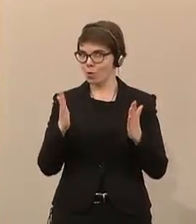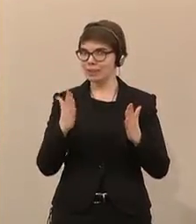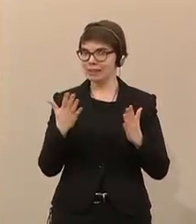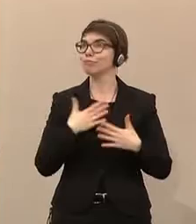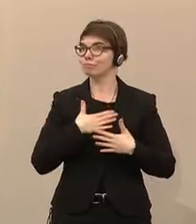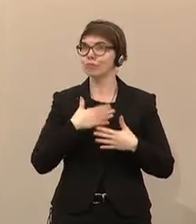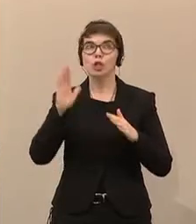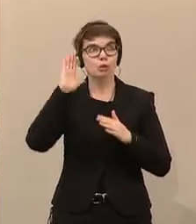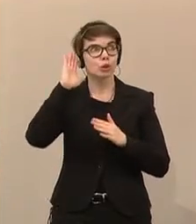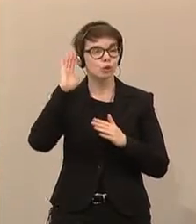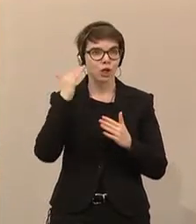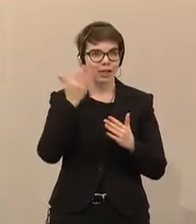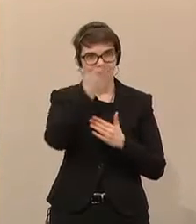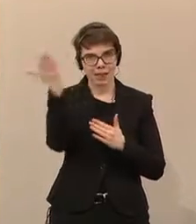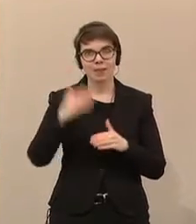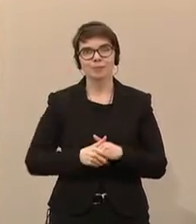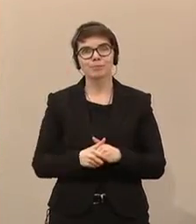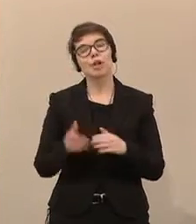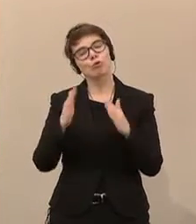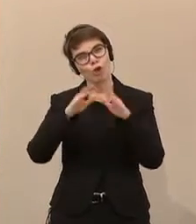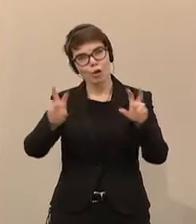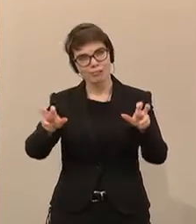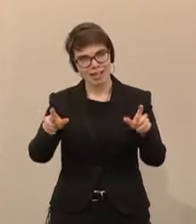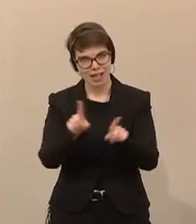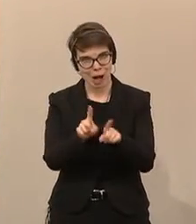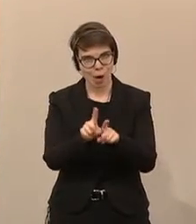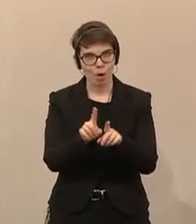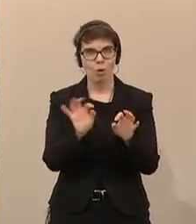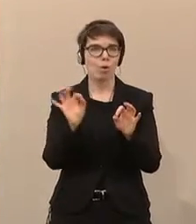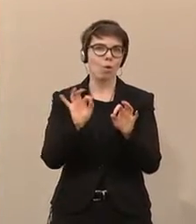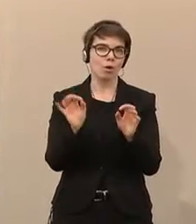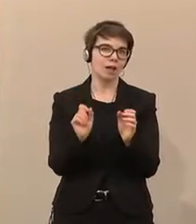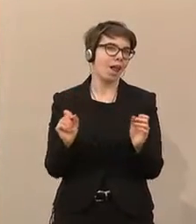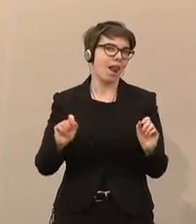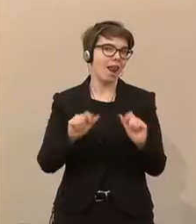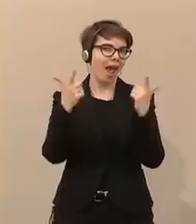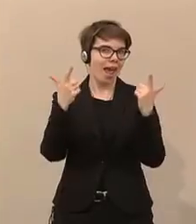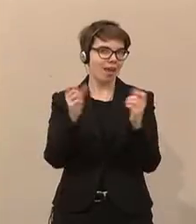geschätzte Zuhörer, Zuseher vor den Fernsehbildschirmen oder vor den Livestreams.